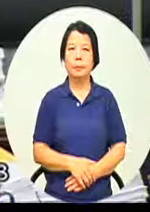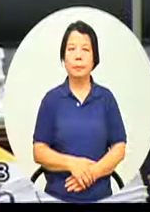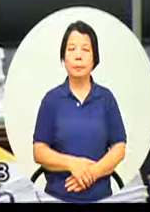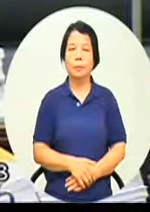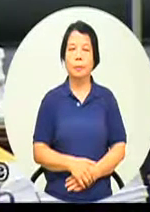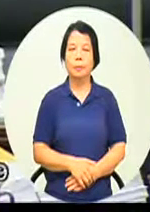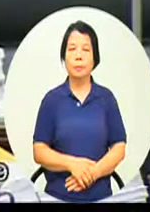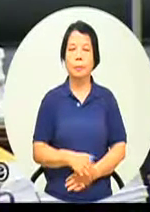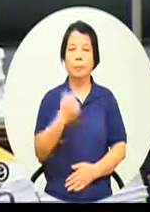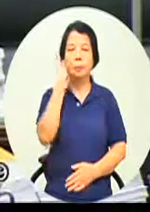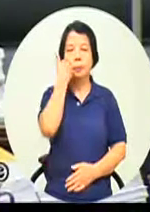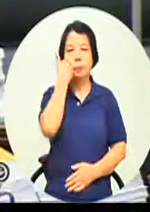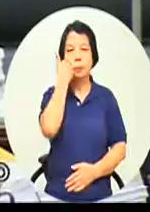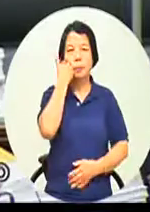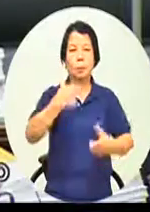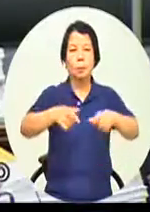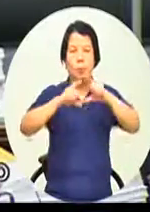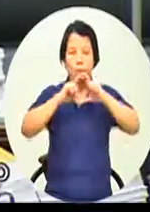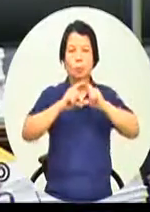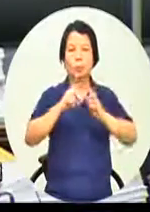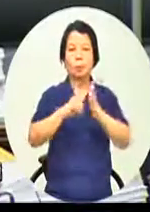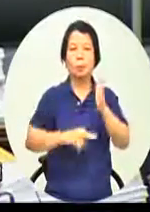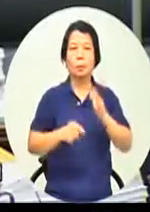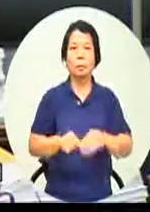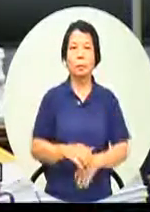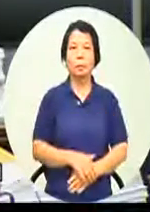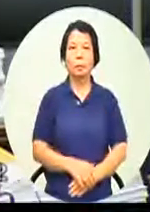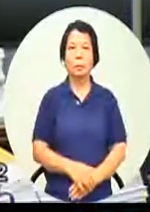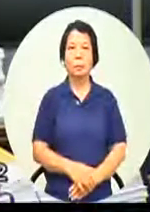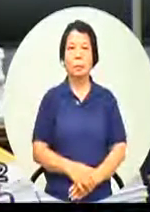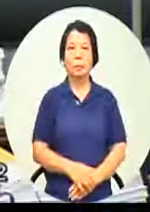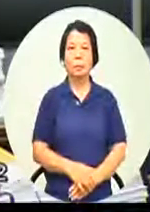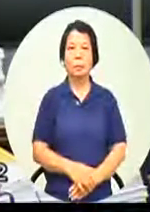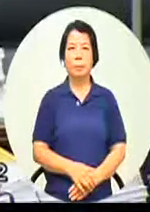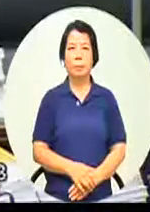谁要来答复？ 啊，这样答复好了。